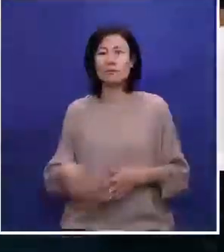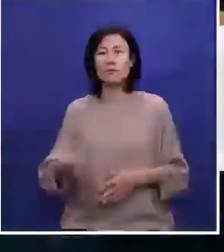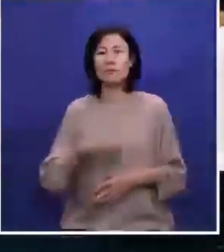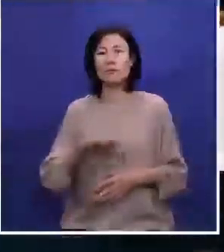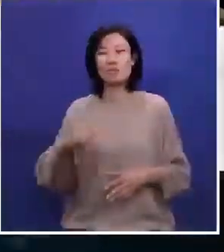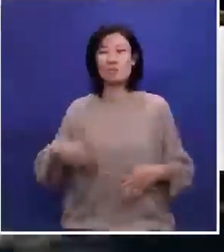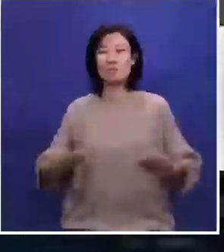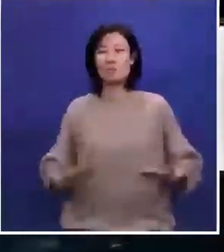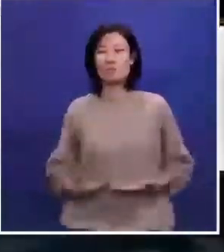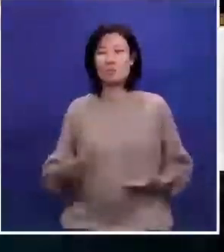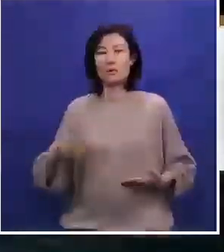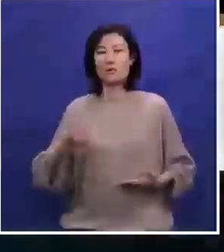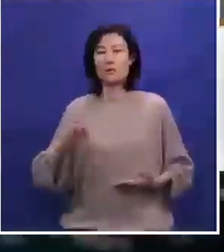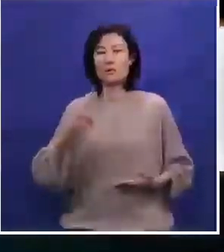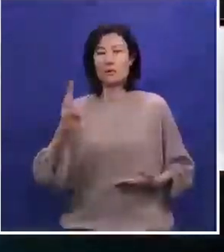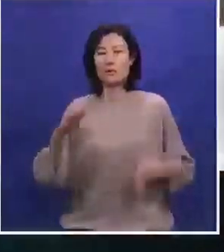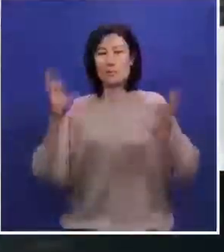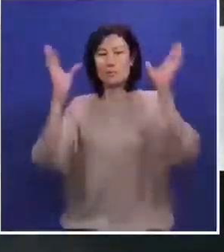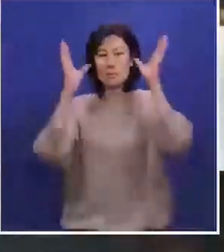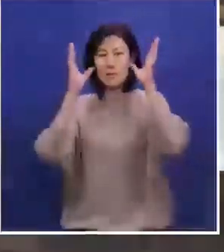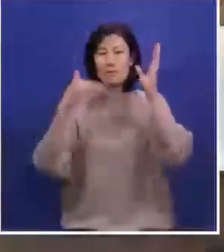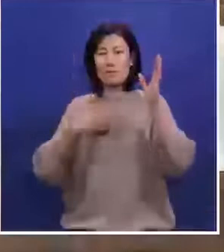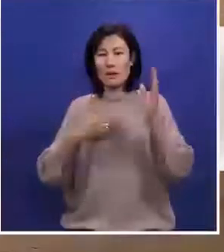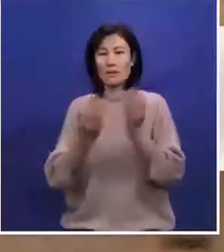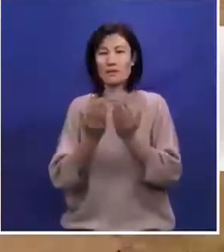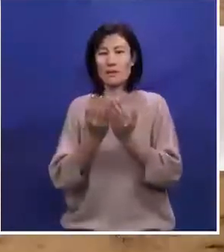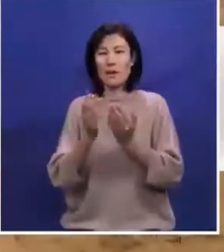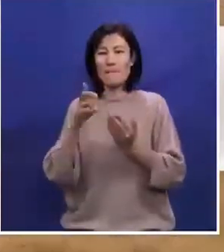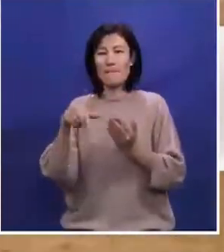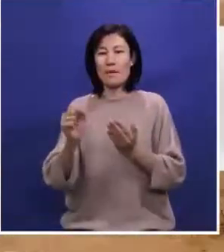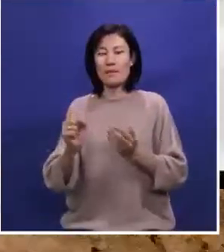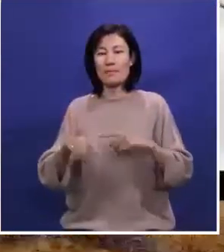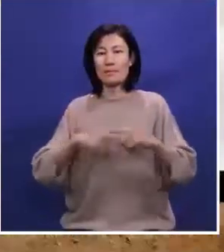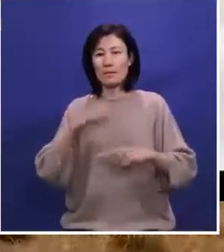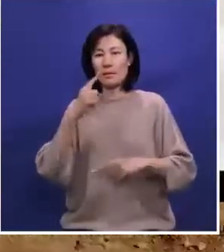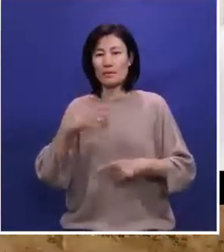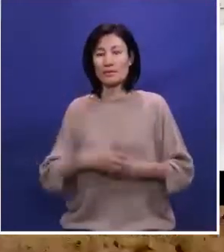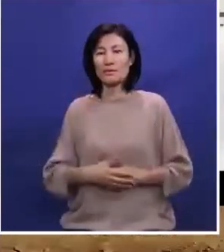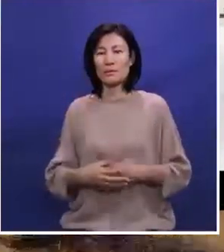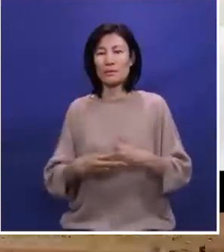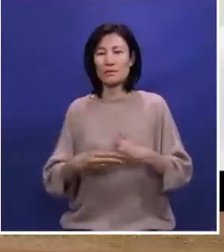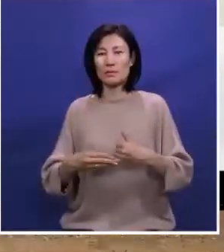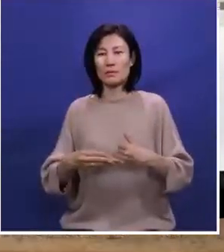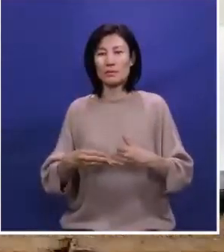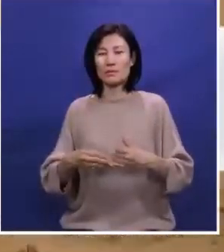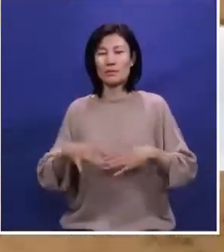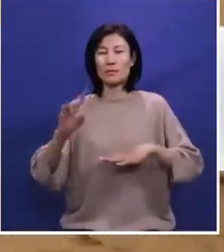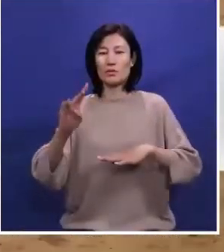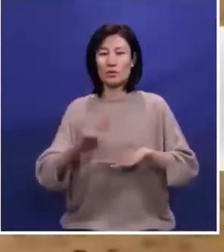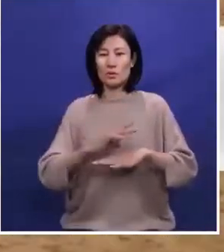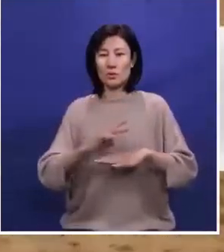Өз дәуірінде Ысқақбаб зиярат етушілер менен тілесін, баба түкті Шашты Әзізге түнесін деп айтып кеткен